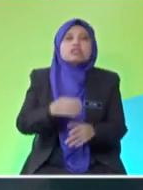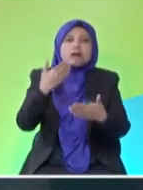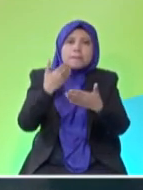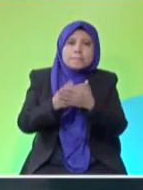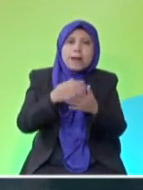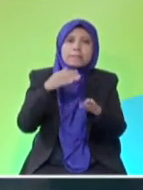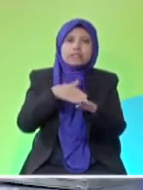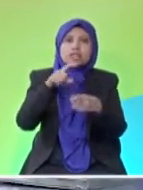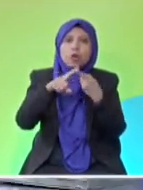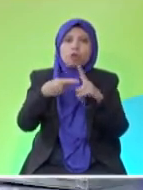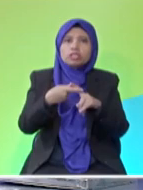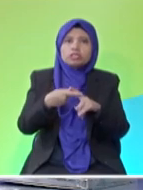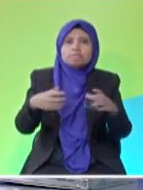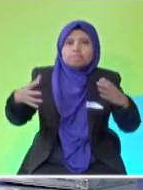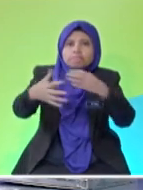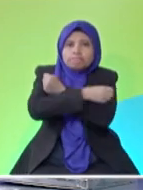Apa yang dilakukan